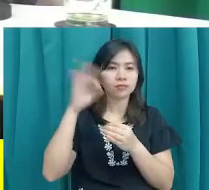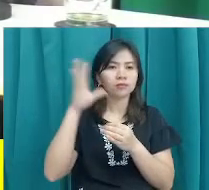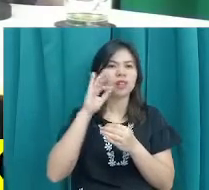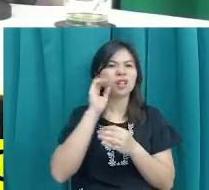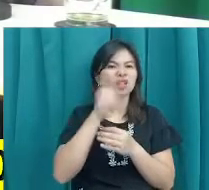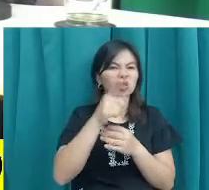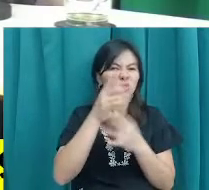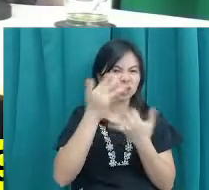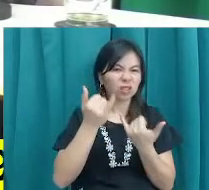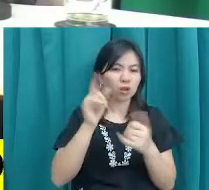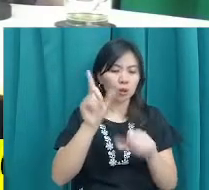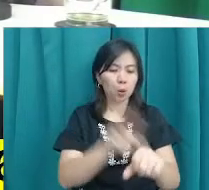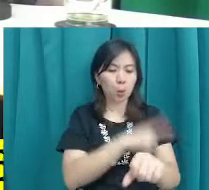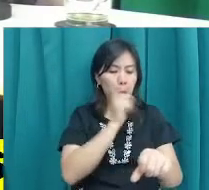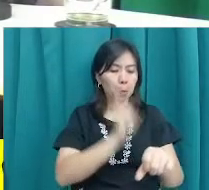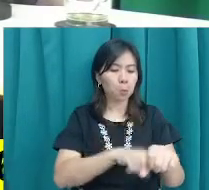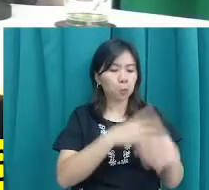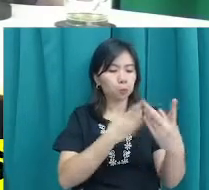ka ng disipulo.